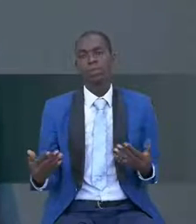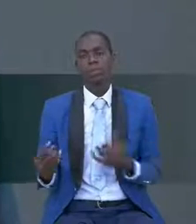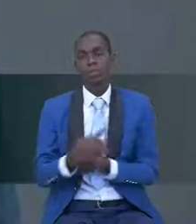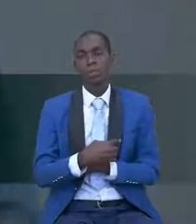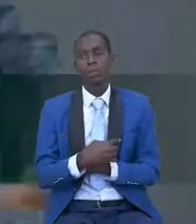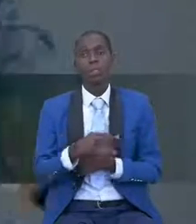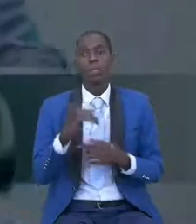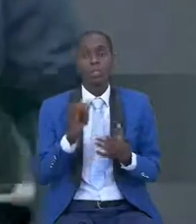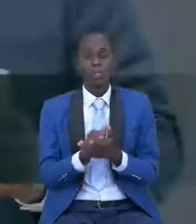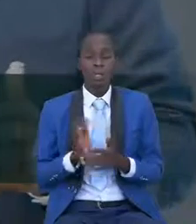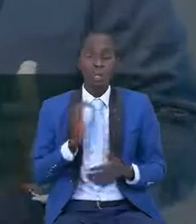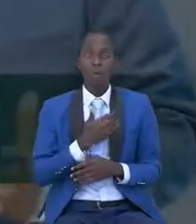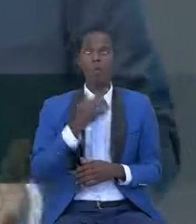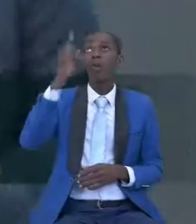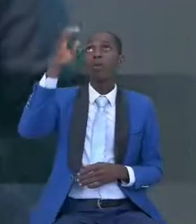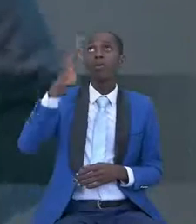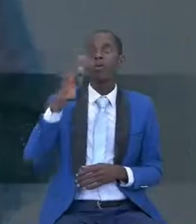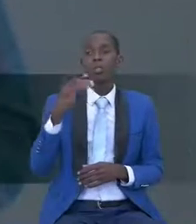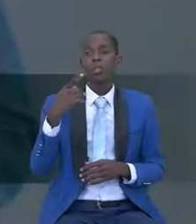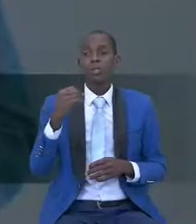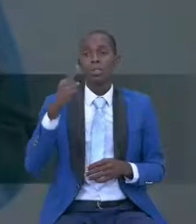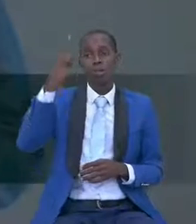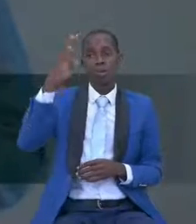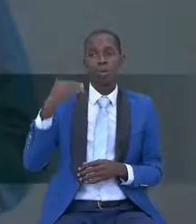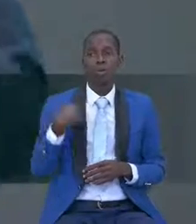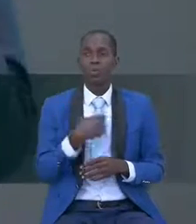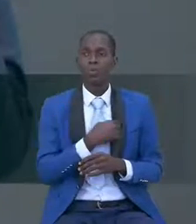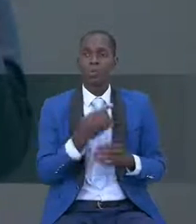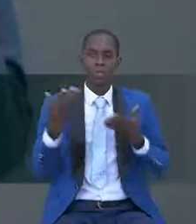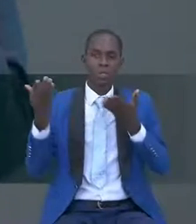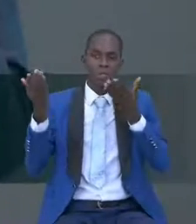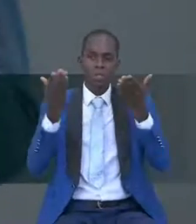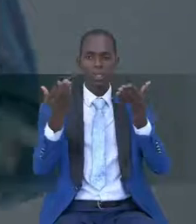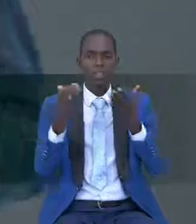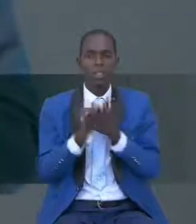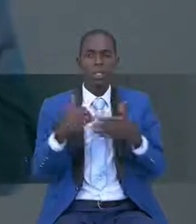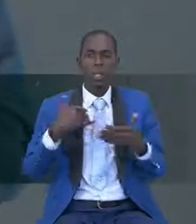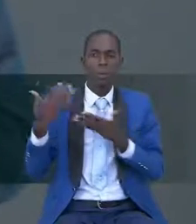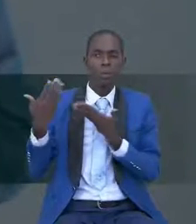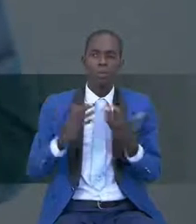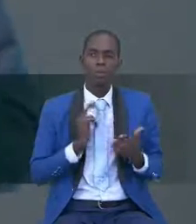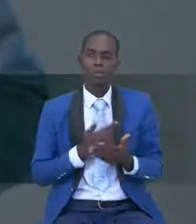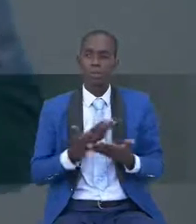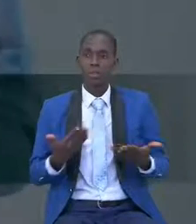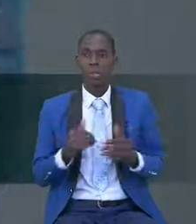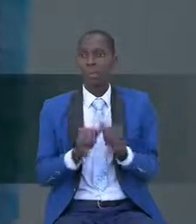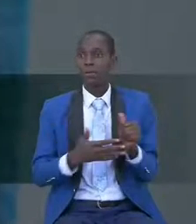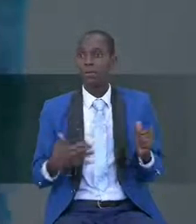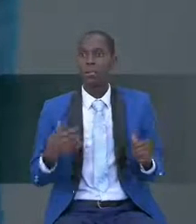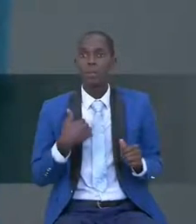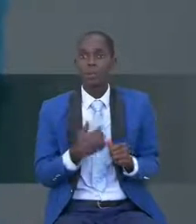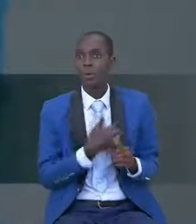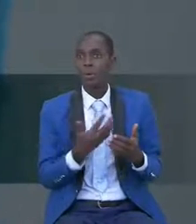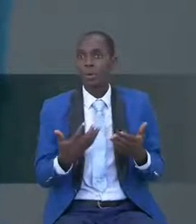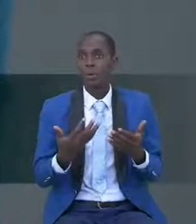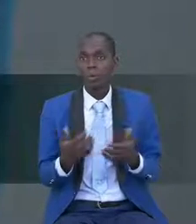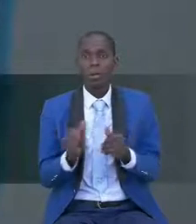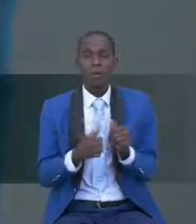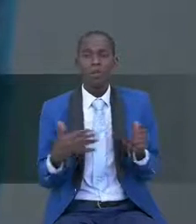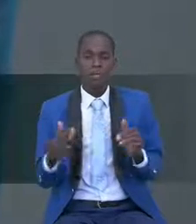Dieu que nous servons, le Dieu qui nous a rassemblés ici, tout ce que nous désirons, tout ce